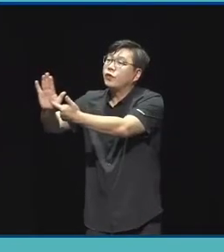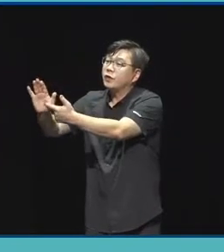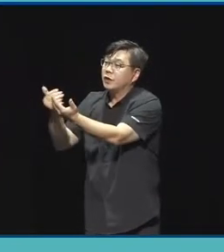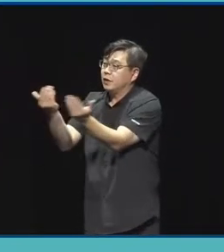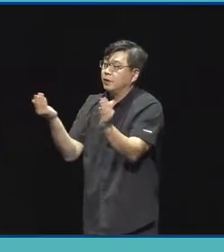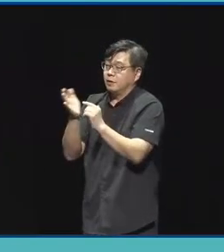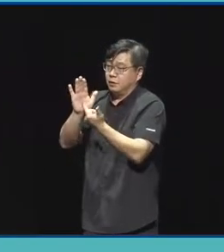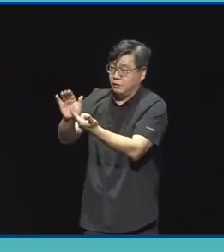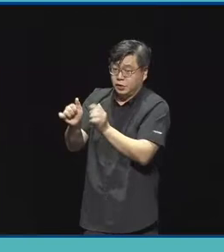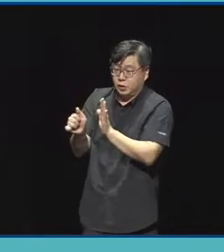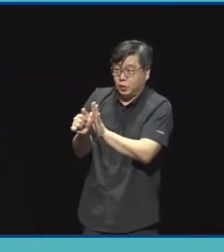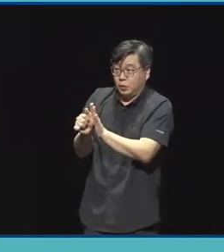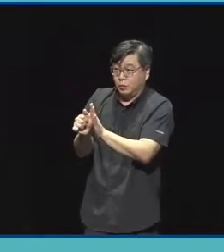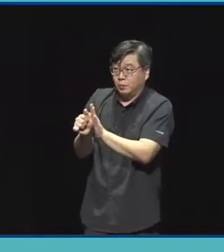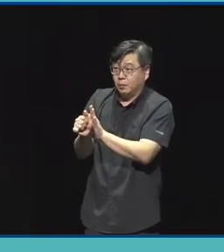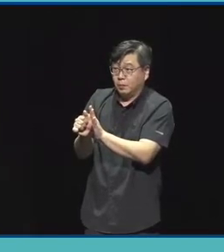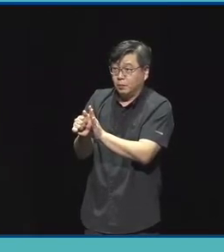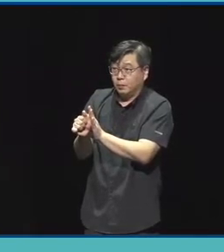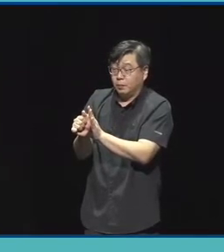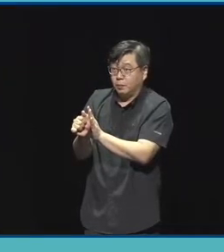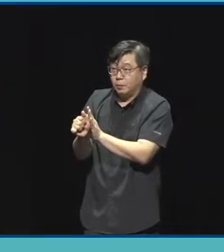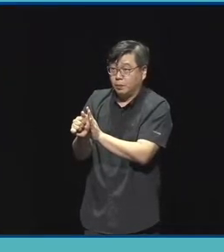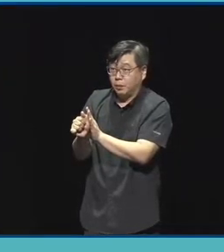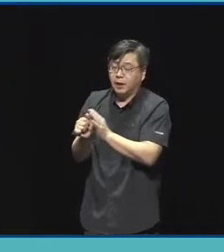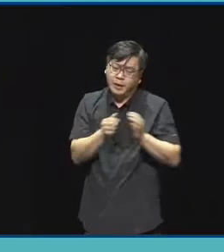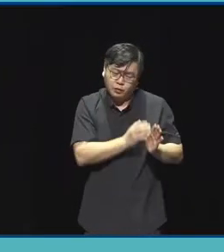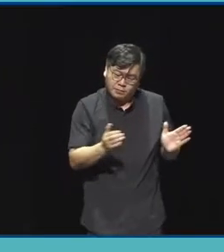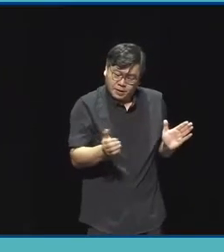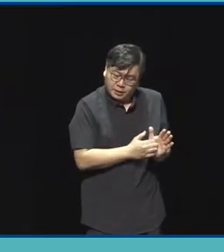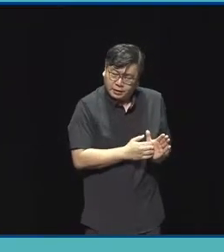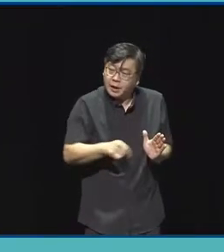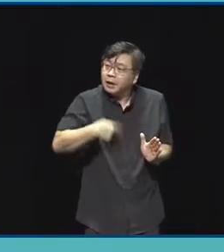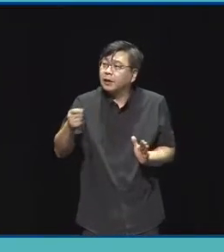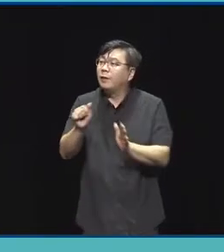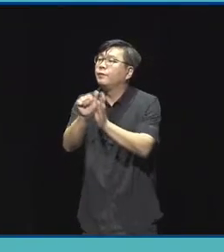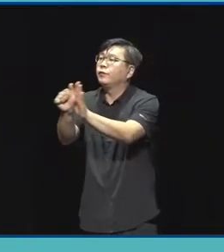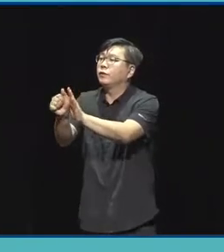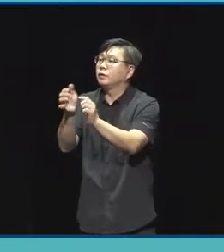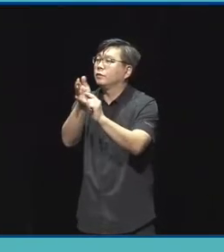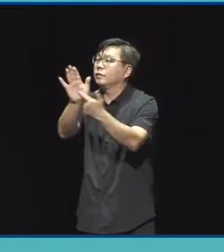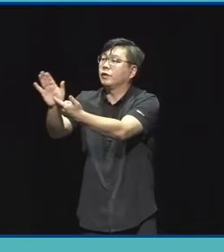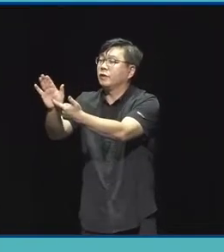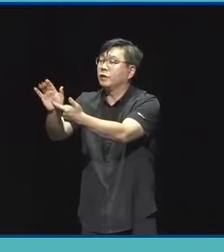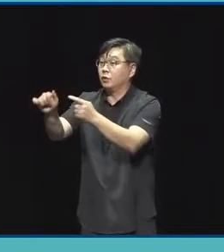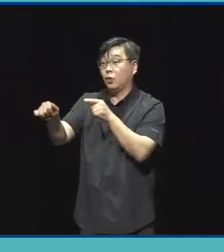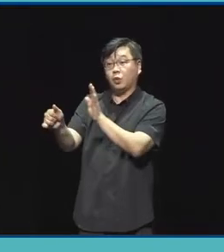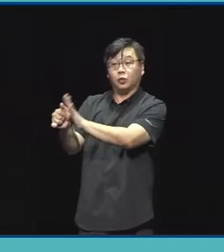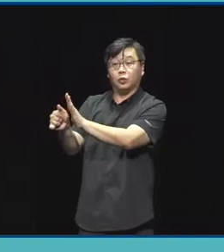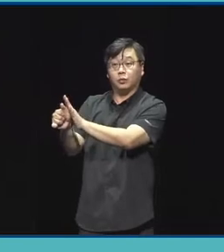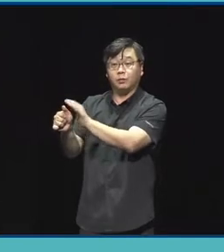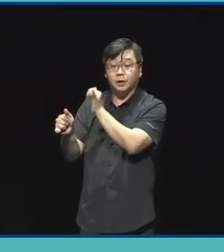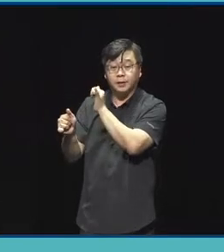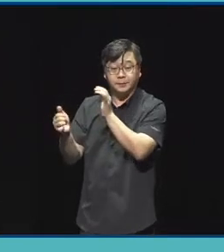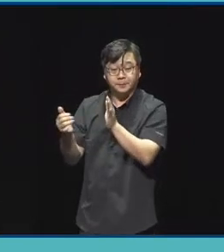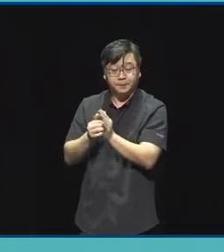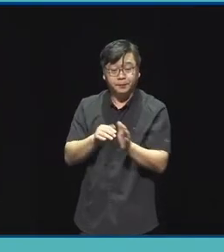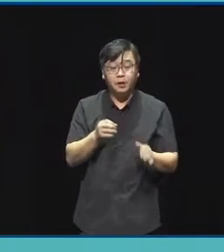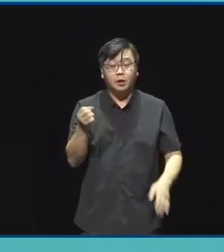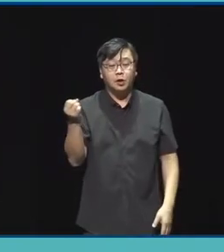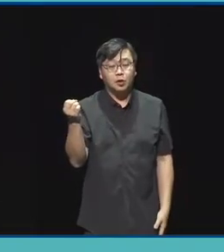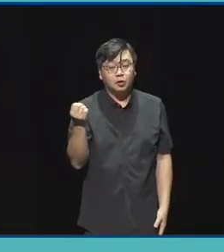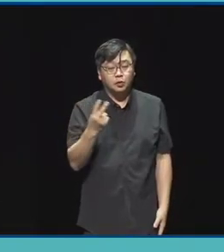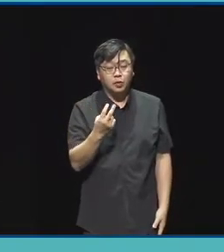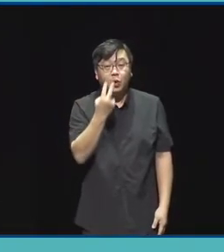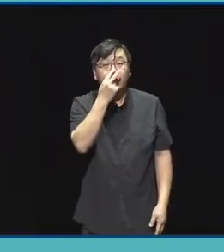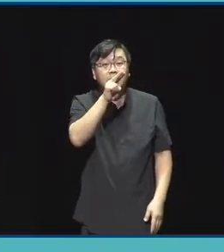그래서 미리 준비를 하신 이후에 전시를 할 수 있도록 그리고 시가 예술계 전반에서 벌어지고 있는 이런